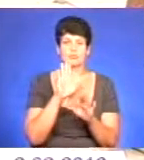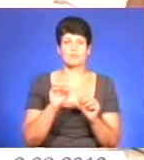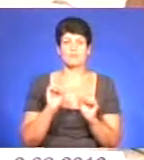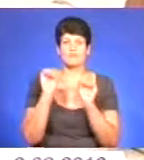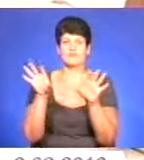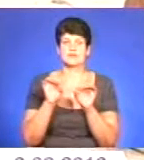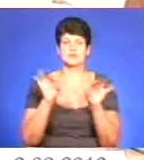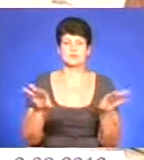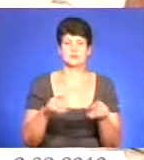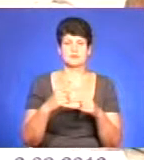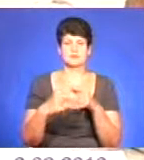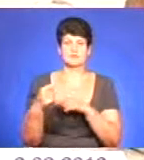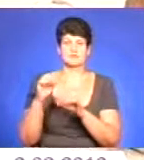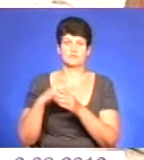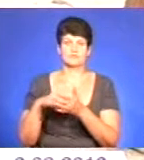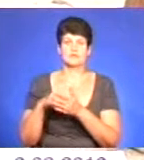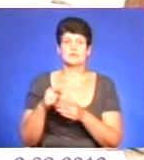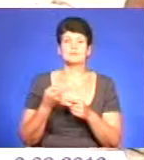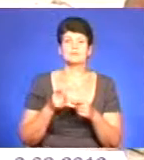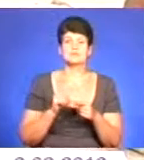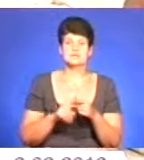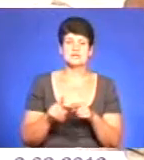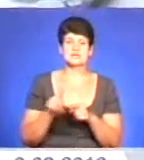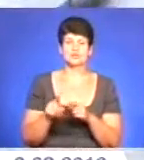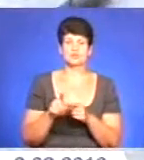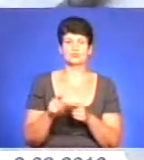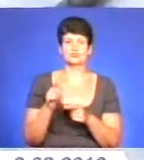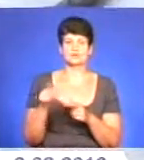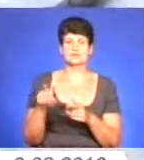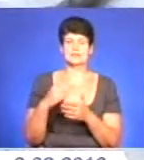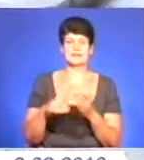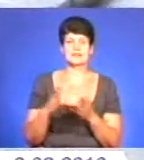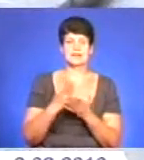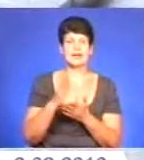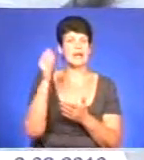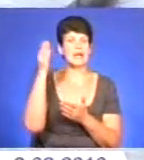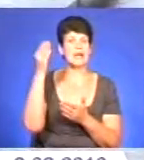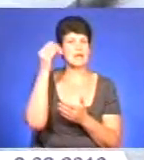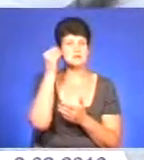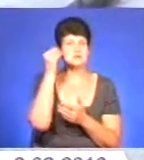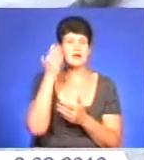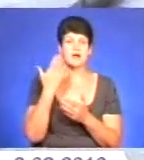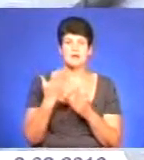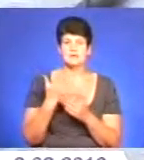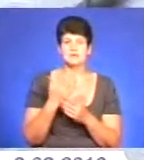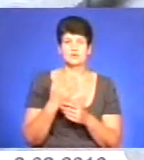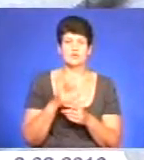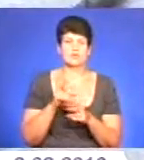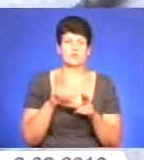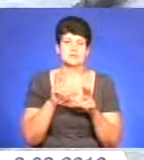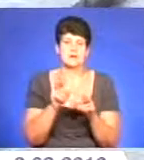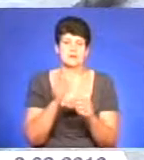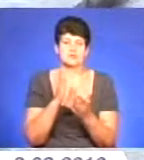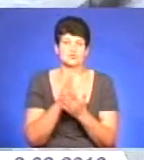міста. На те, що тварина стерилізована, вказує Кліпса. Проте вона не гарантує, що собака отримав щеплення від сказу.